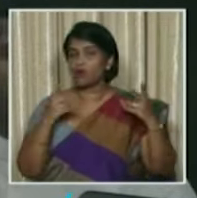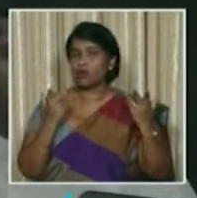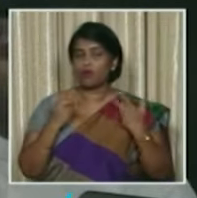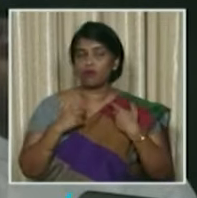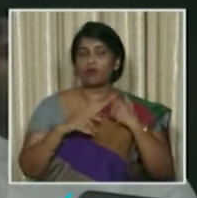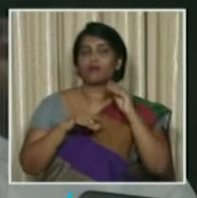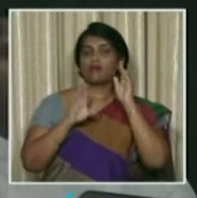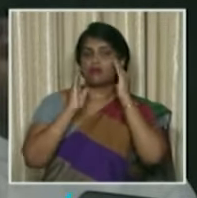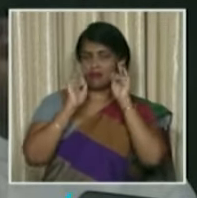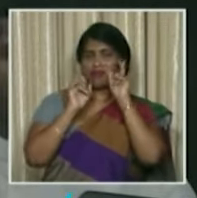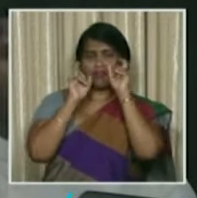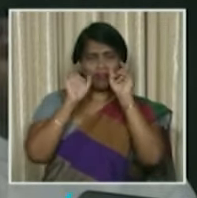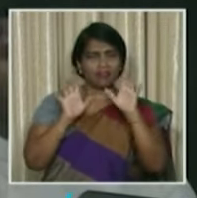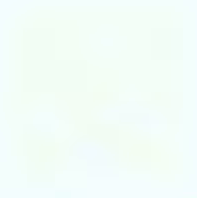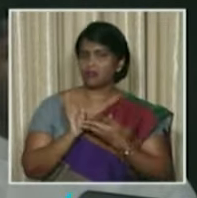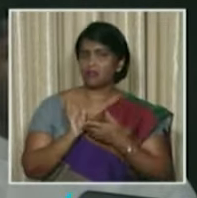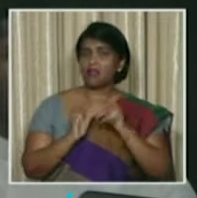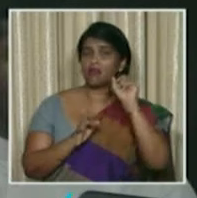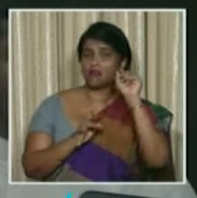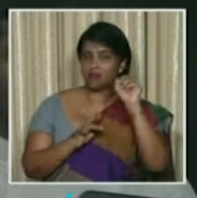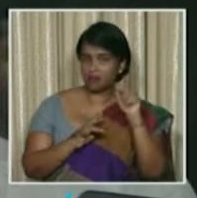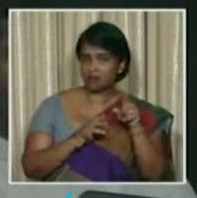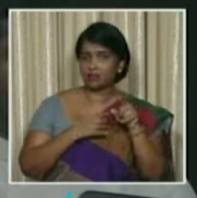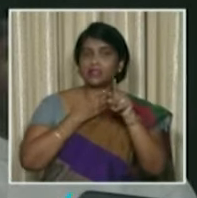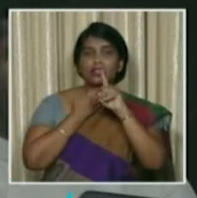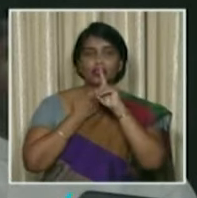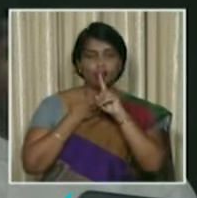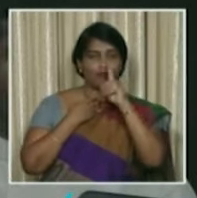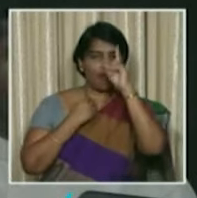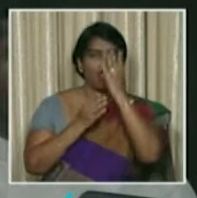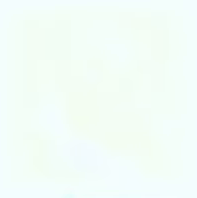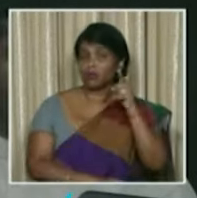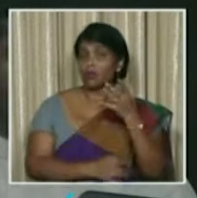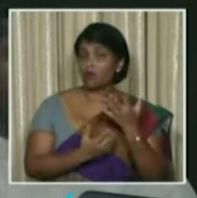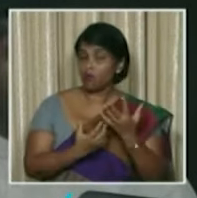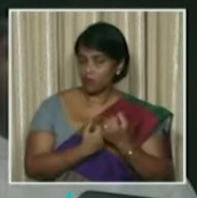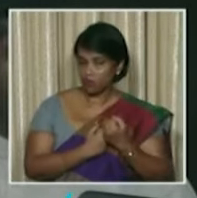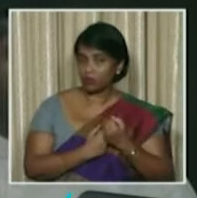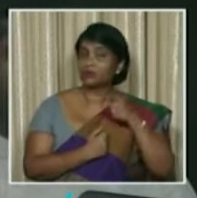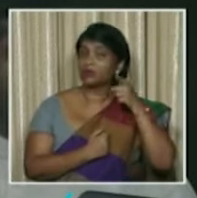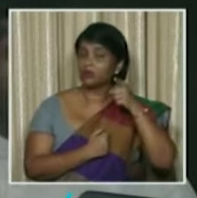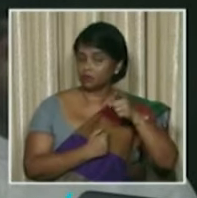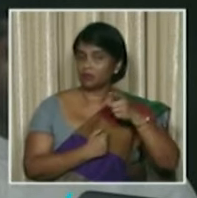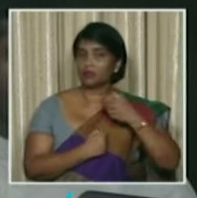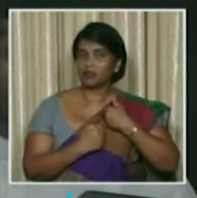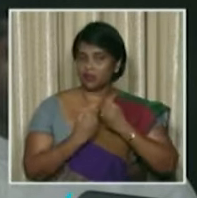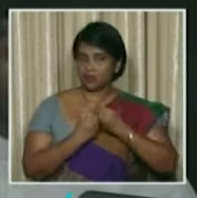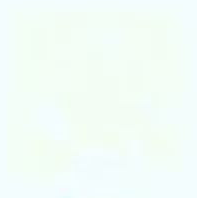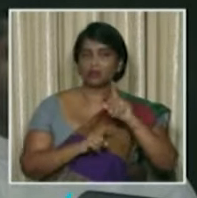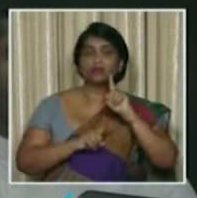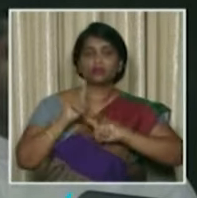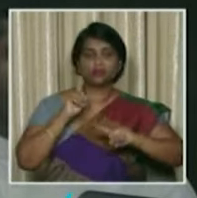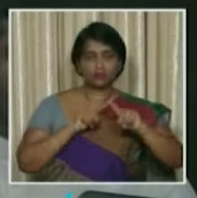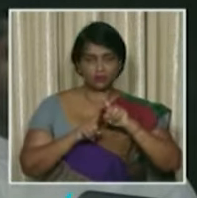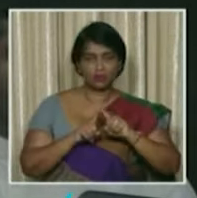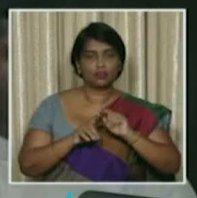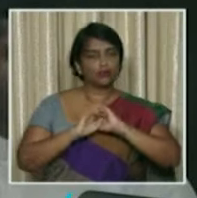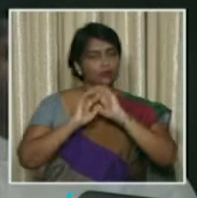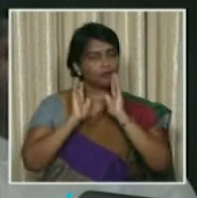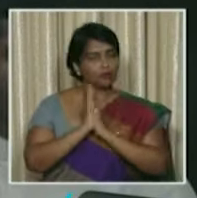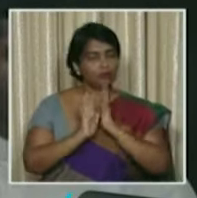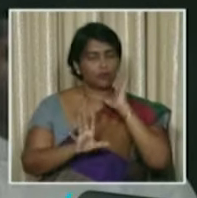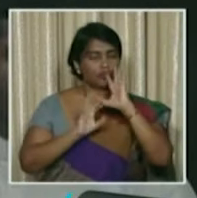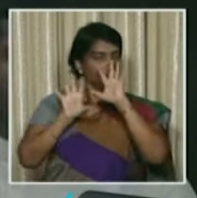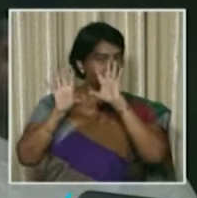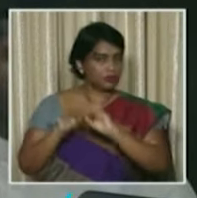එක ඉතින් ඒකේ කිසි වැරද්දක් නැහැ මේ කිව්වා වගේ ආගමහන් නැහැ ඒක බොරු මෙතුමාට මම දෙන්නම් සාකච්ඡාවක් සියලු දේ ගෙනල්ලා